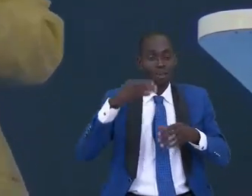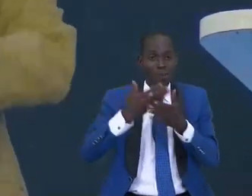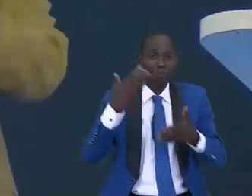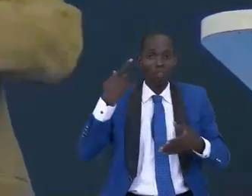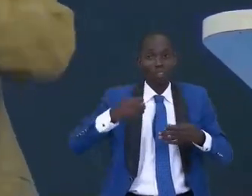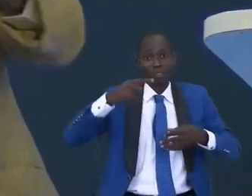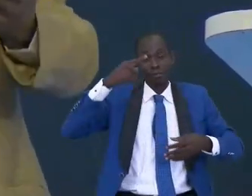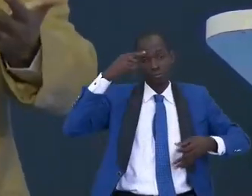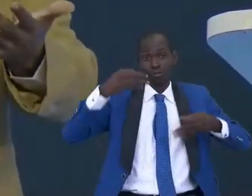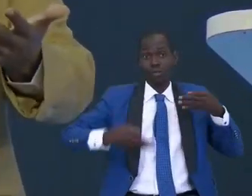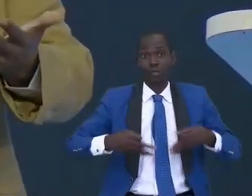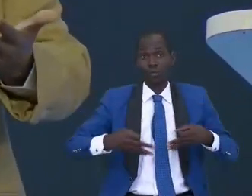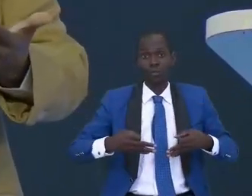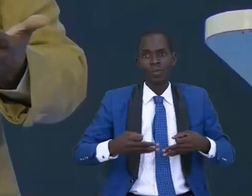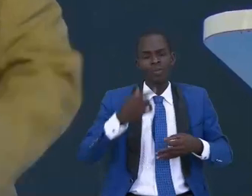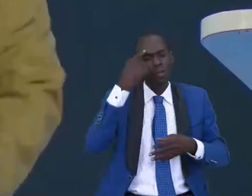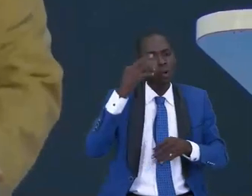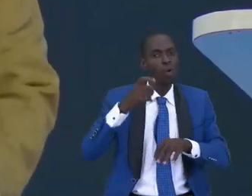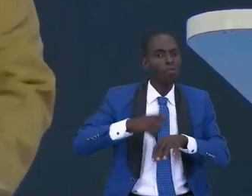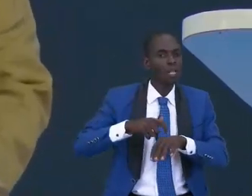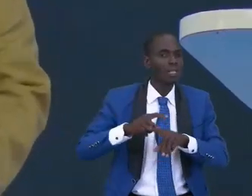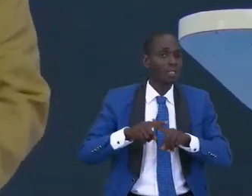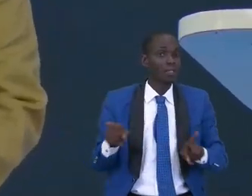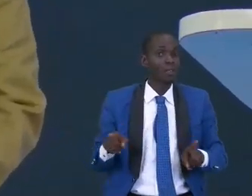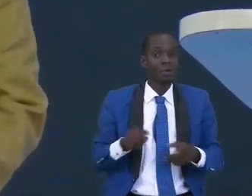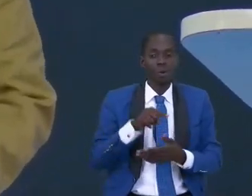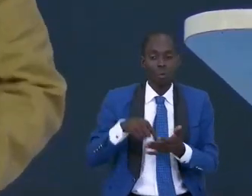Avant d'entrer au tribunal à cause du temps,